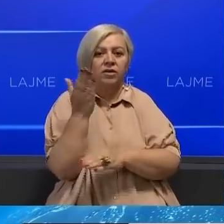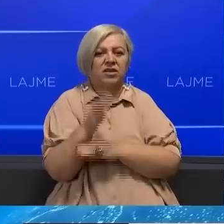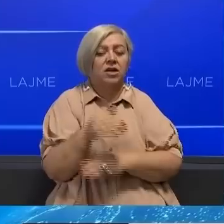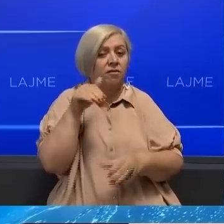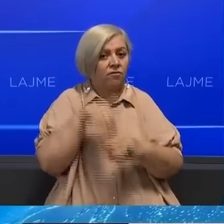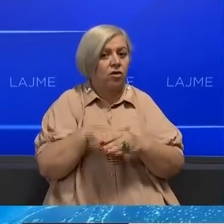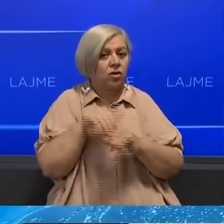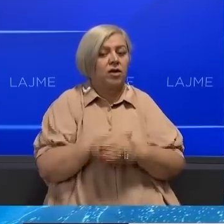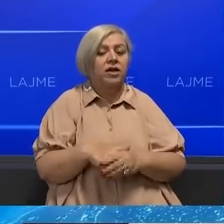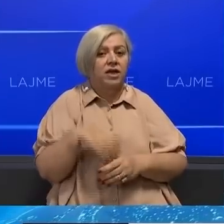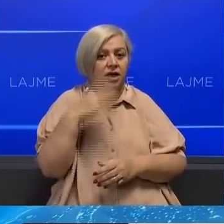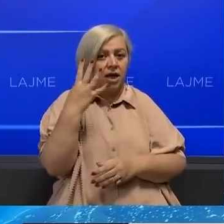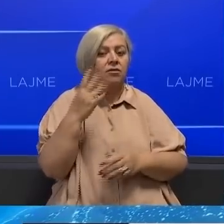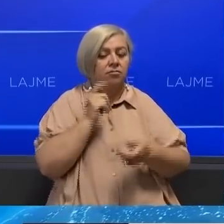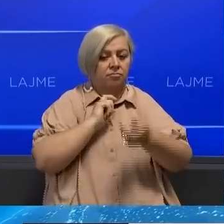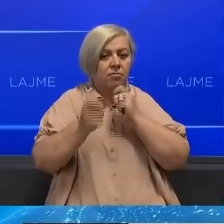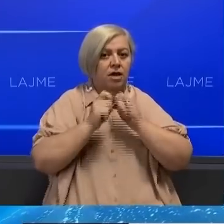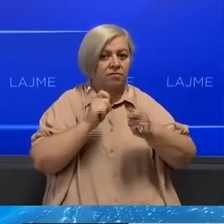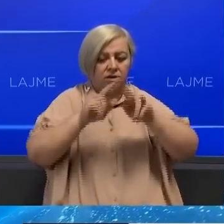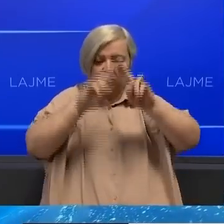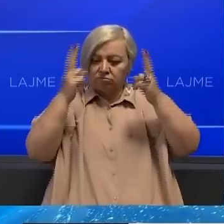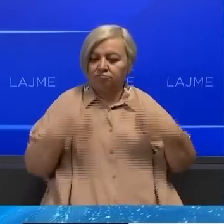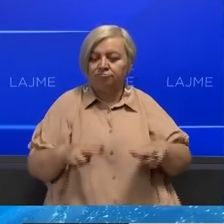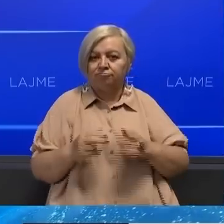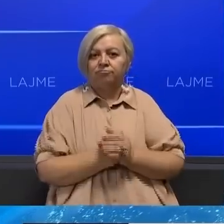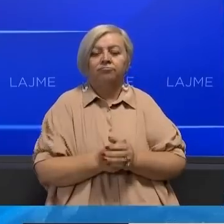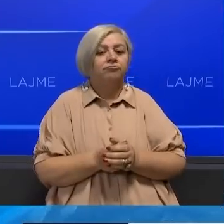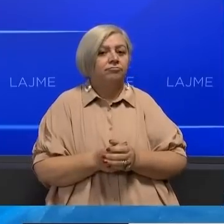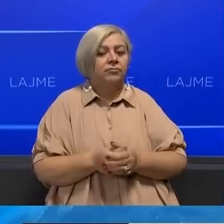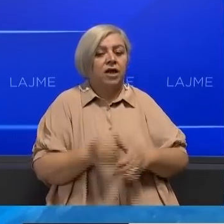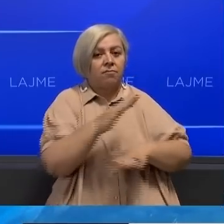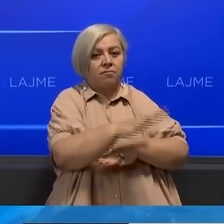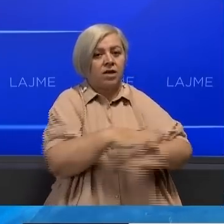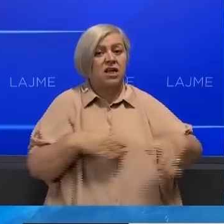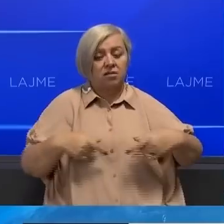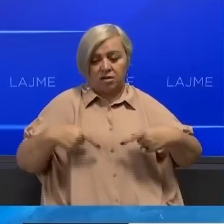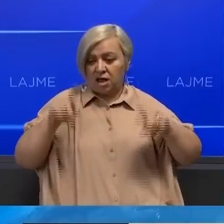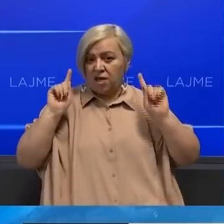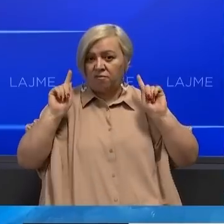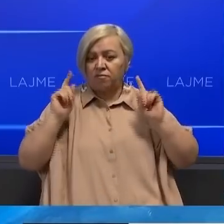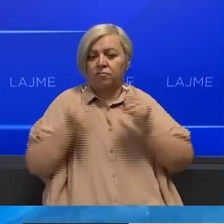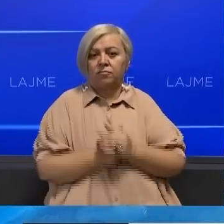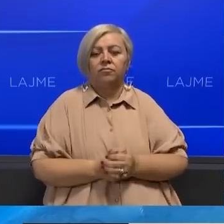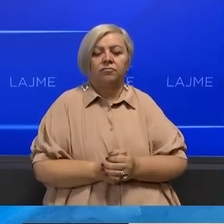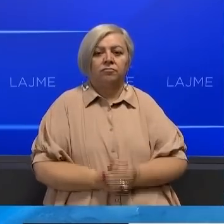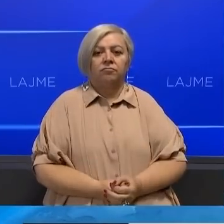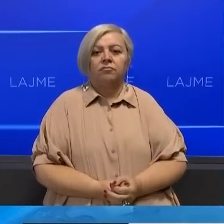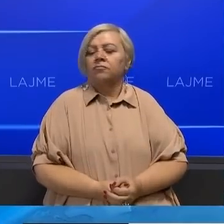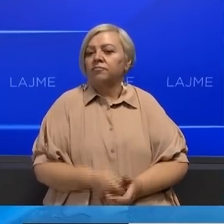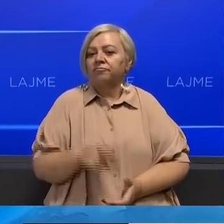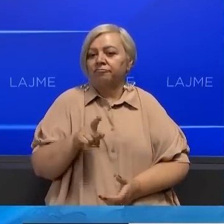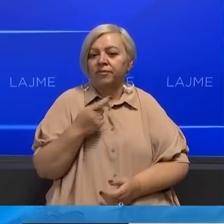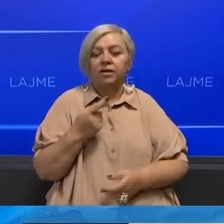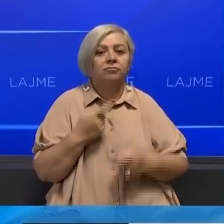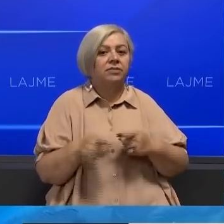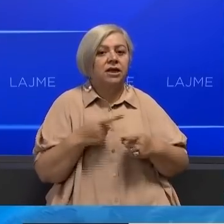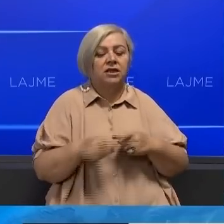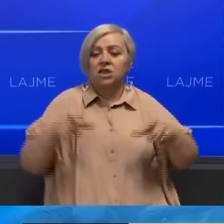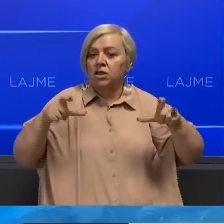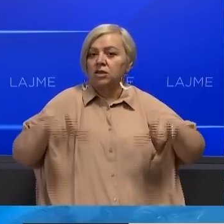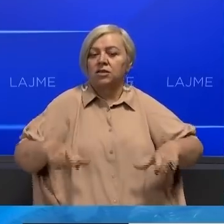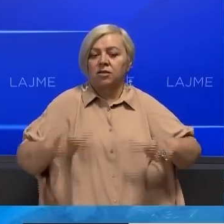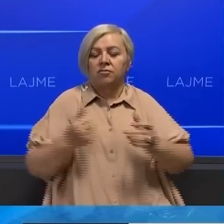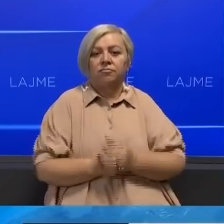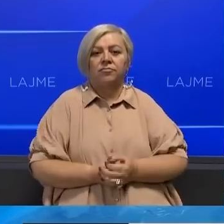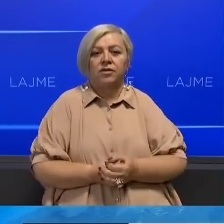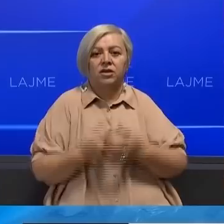4 marrëveshje ndërkombëtare të cilat nuk u arritën të miratohen në seancat e kaluara në munges të korumit, ani pse në sall të pranishëm